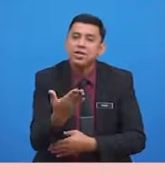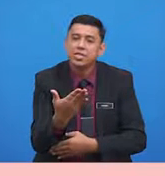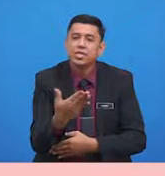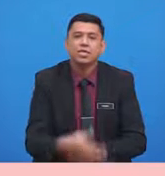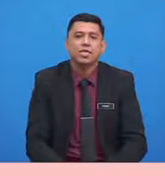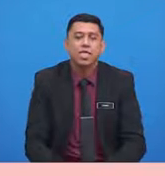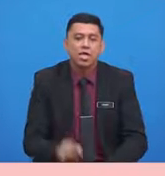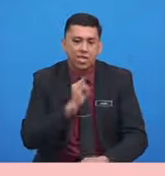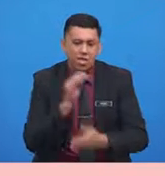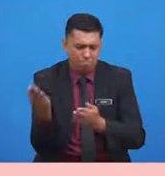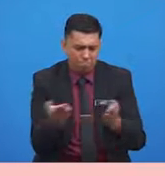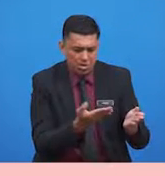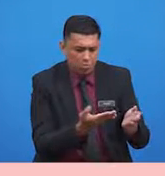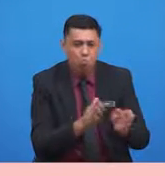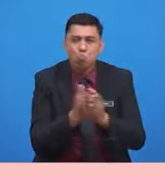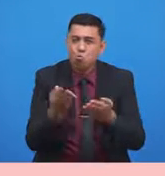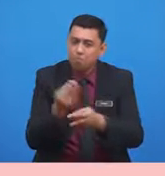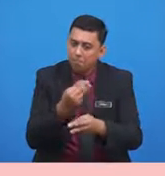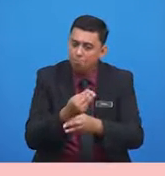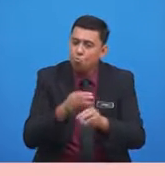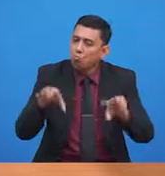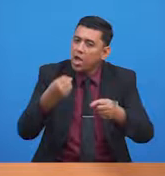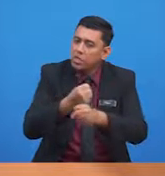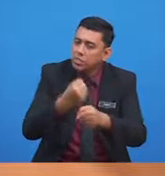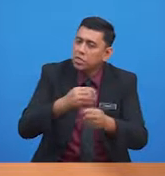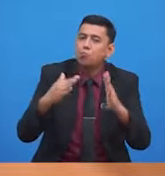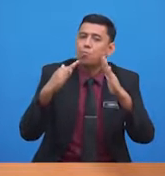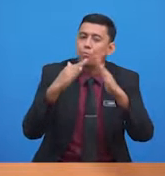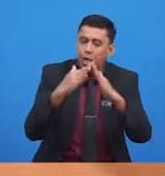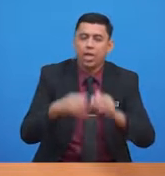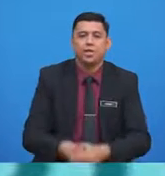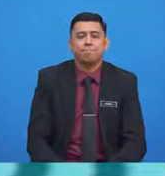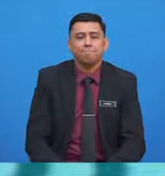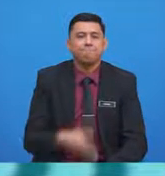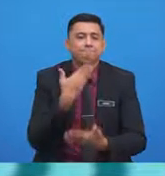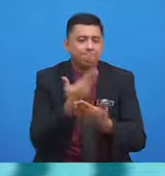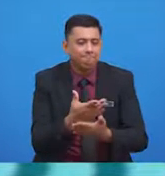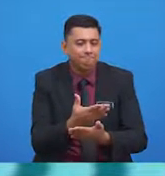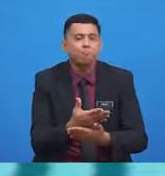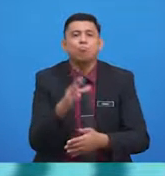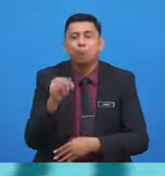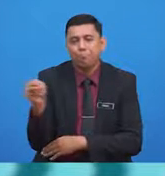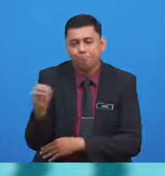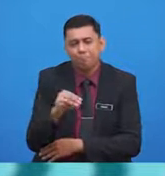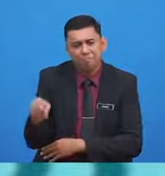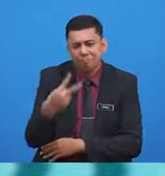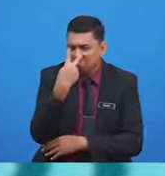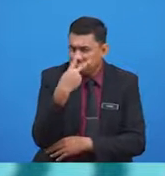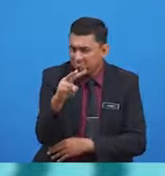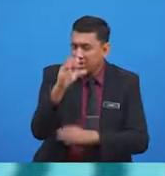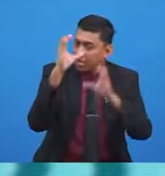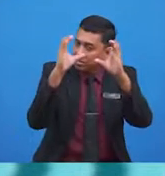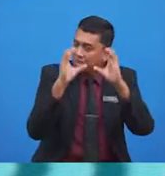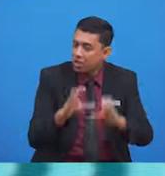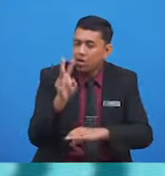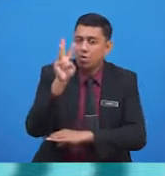buku matematik. Bolehlah kita siapkan kerja rumah. Baik, murid-murid. Adakah perhatikan cara